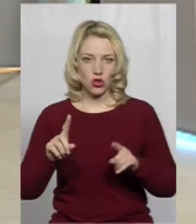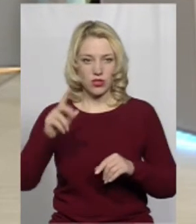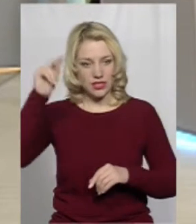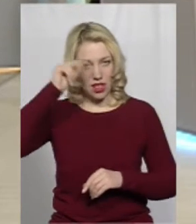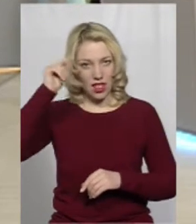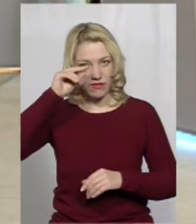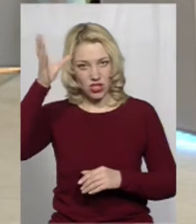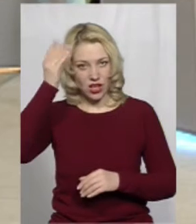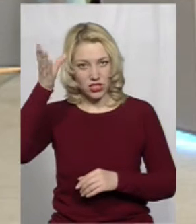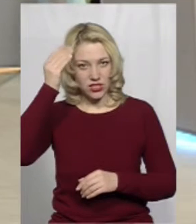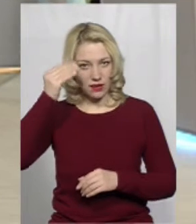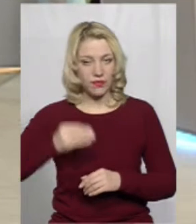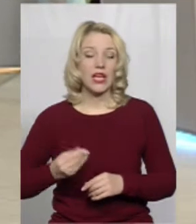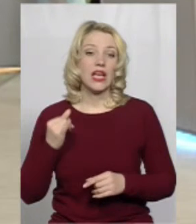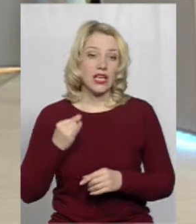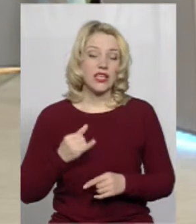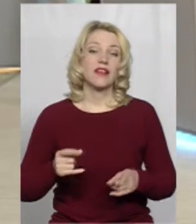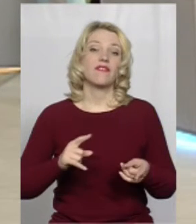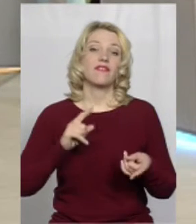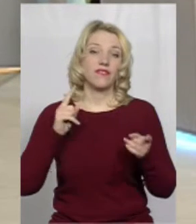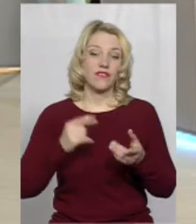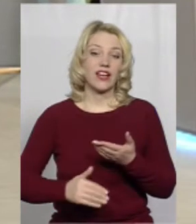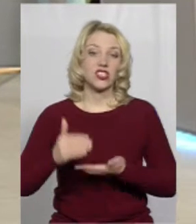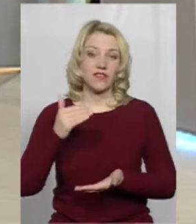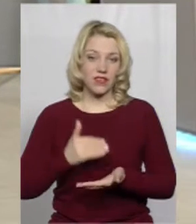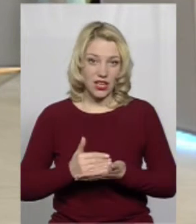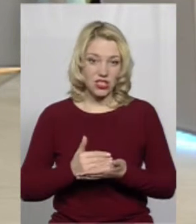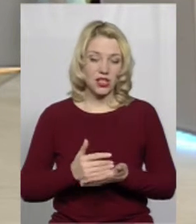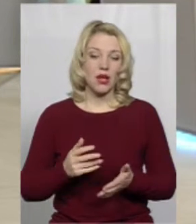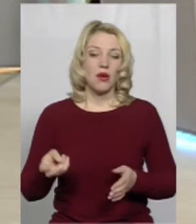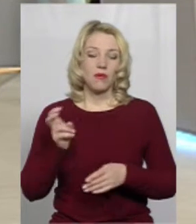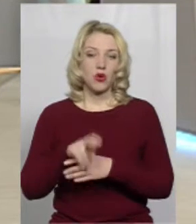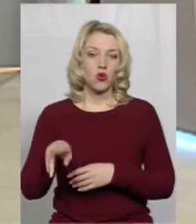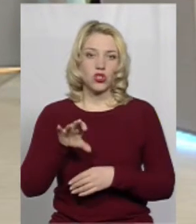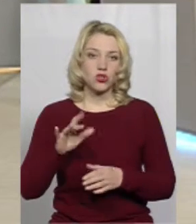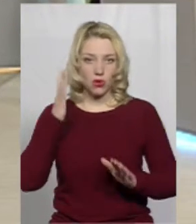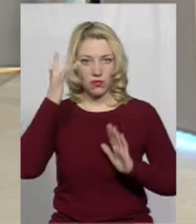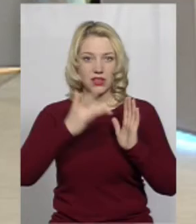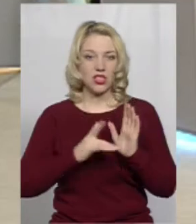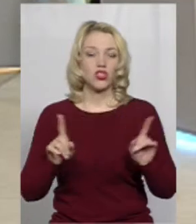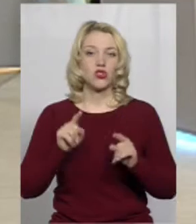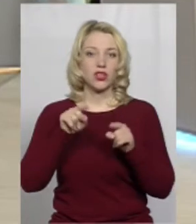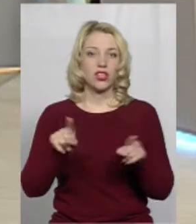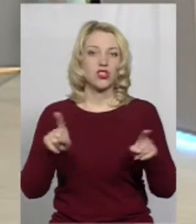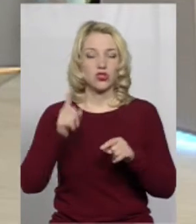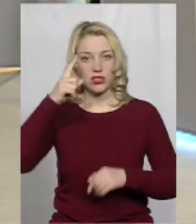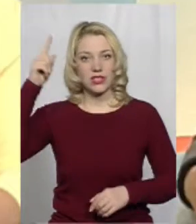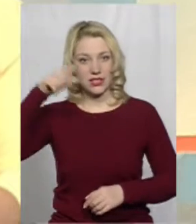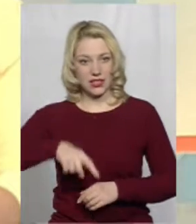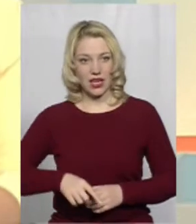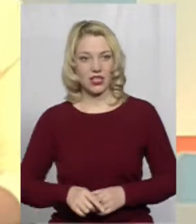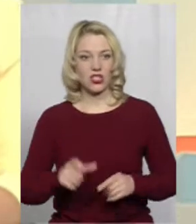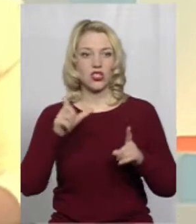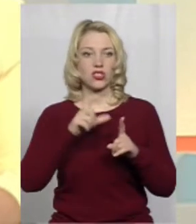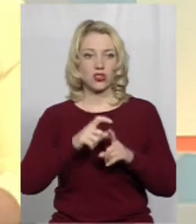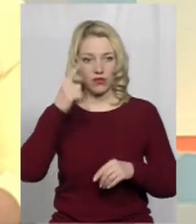чогось навчаєшся. І врешті-решт приходиш до мети, що ти щось знаєш.